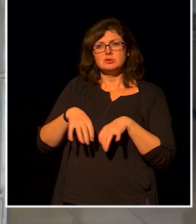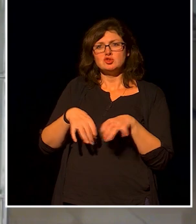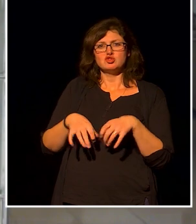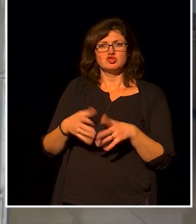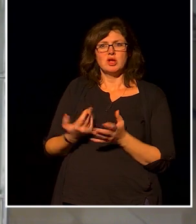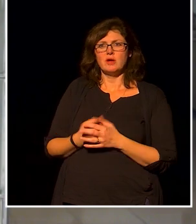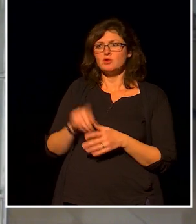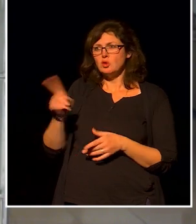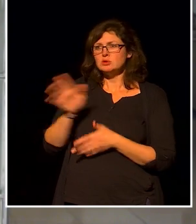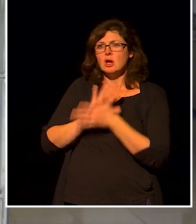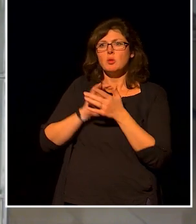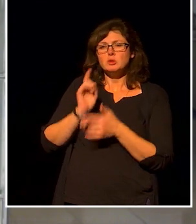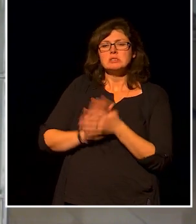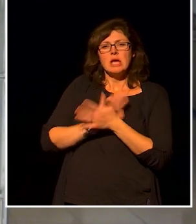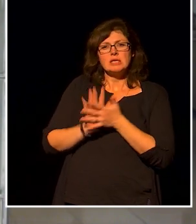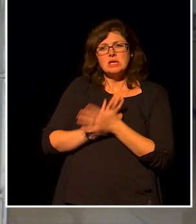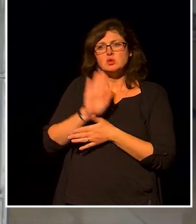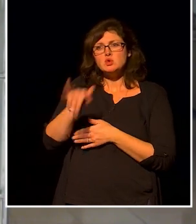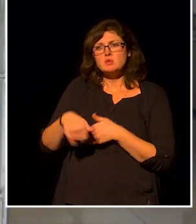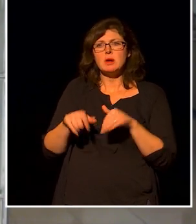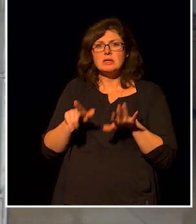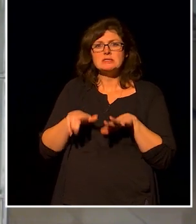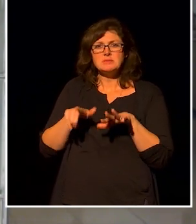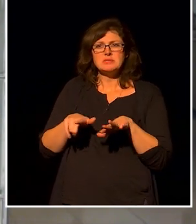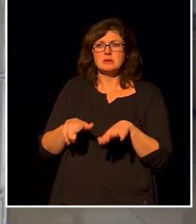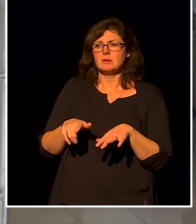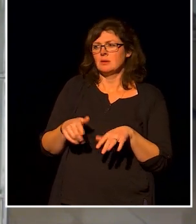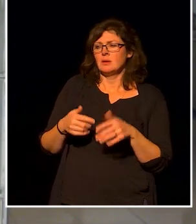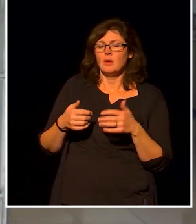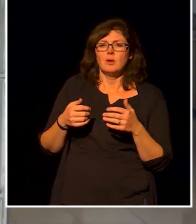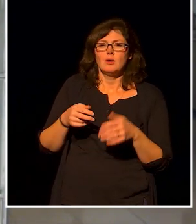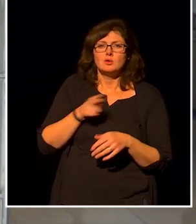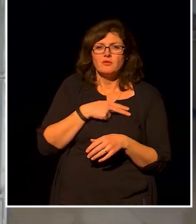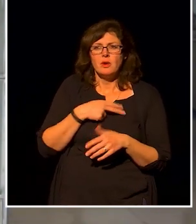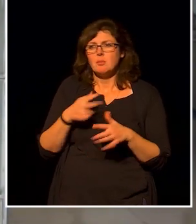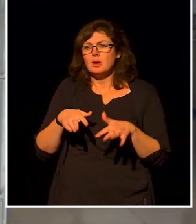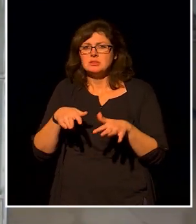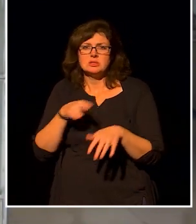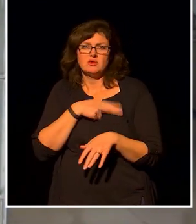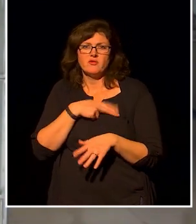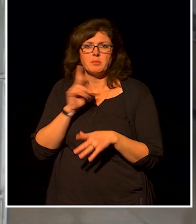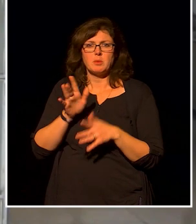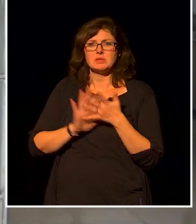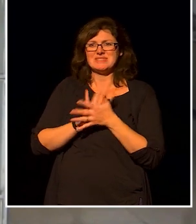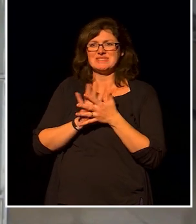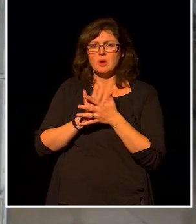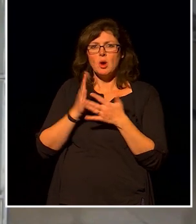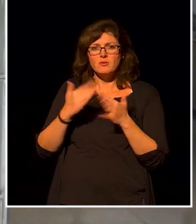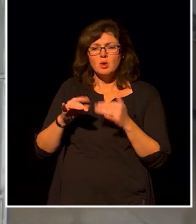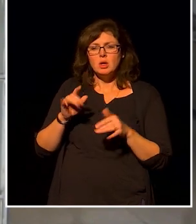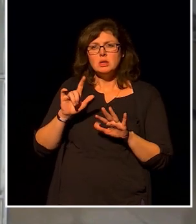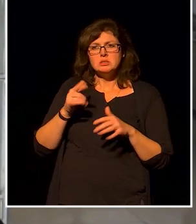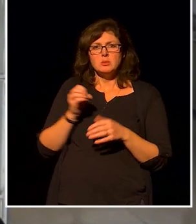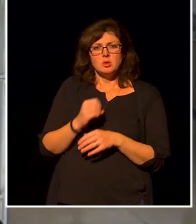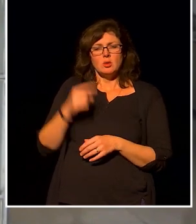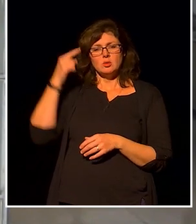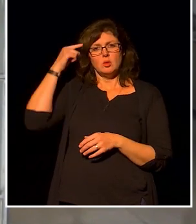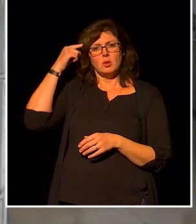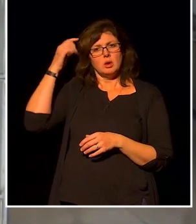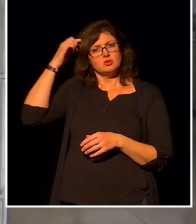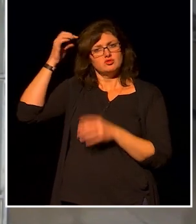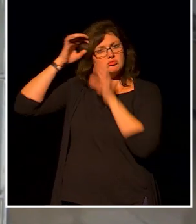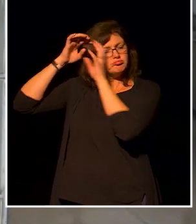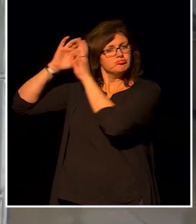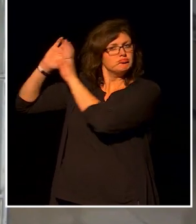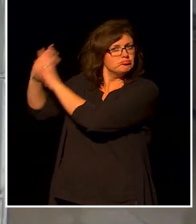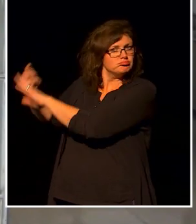November berichten müssen und der 7. Oktober jetzt ständig im Bewusstsein außerhalb Israels